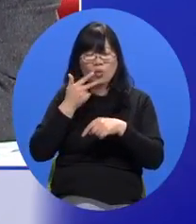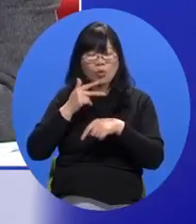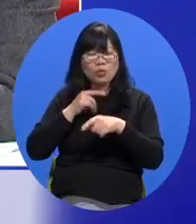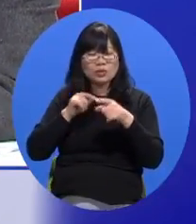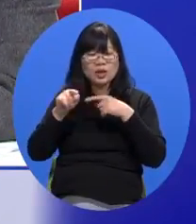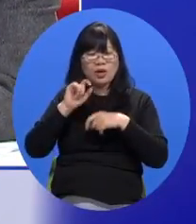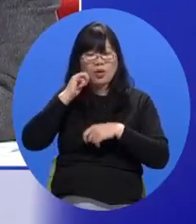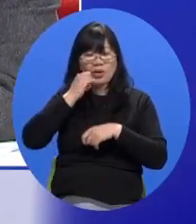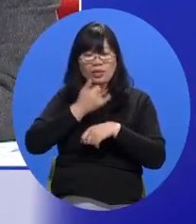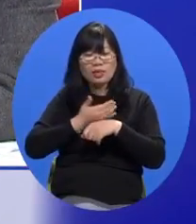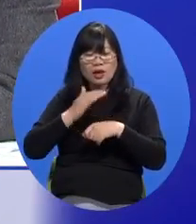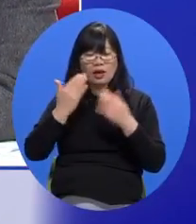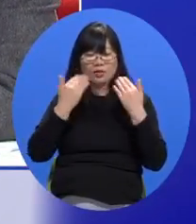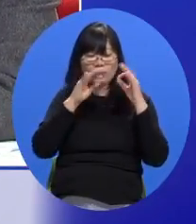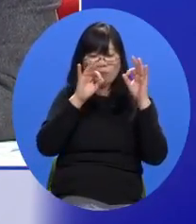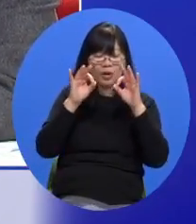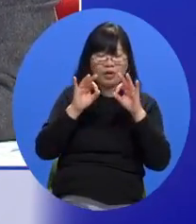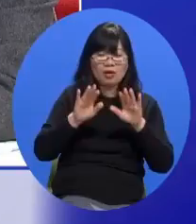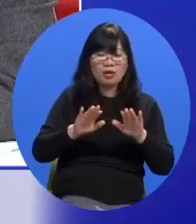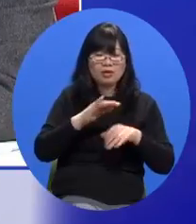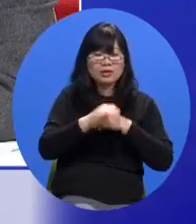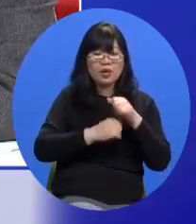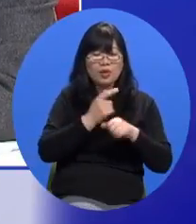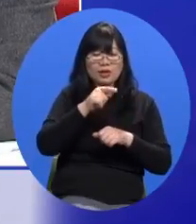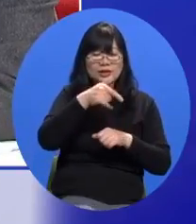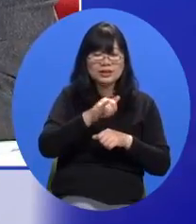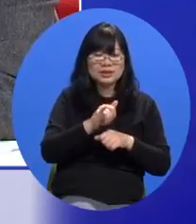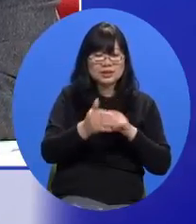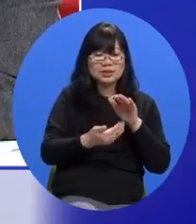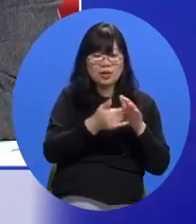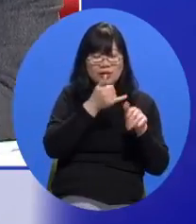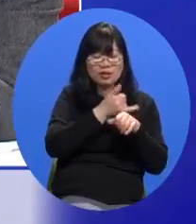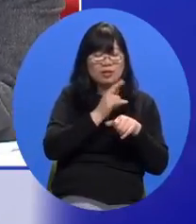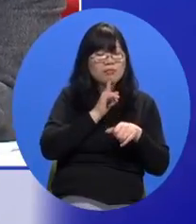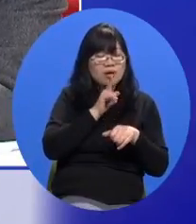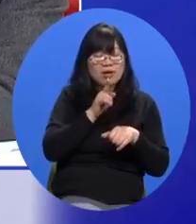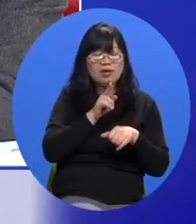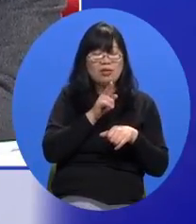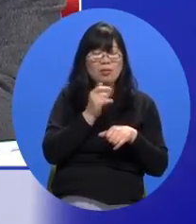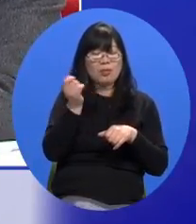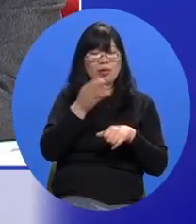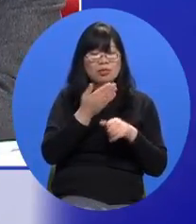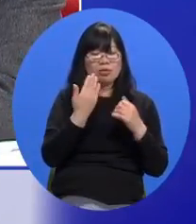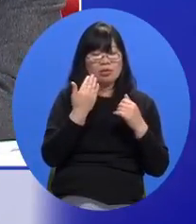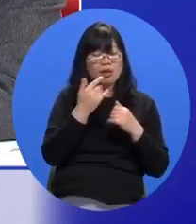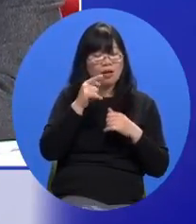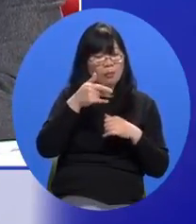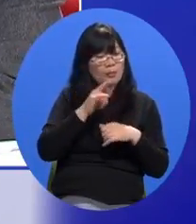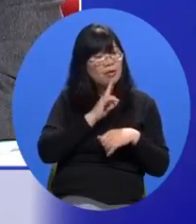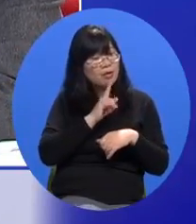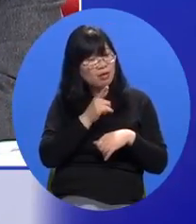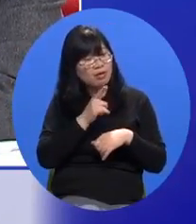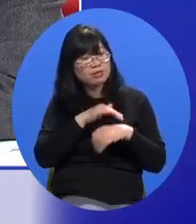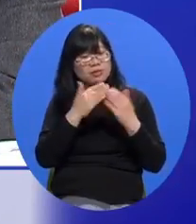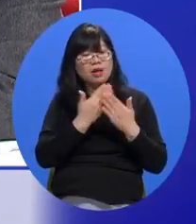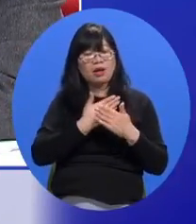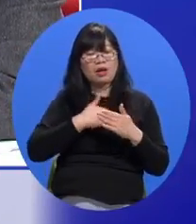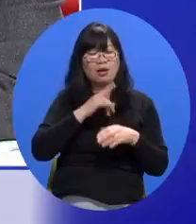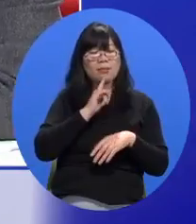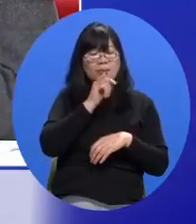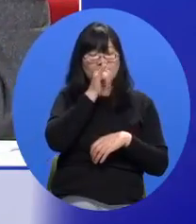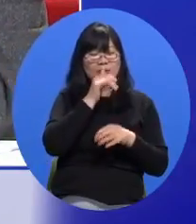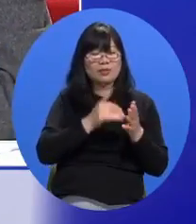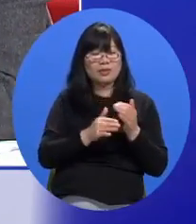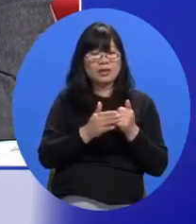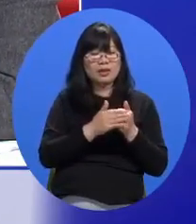하셨냐면 한국은 도대체 자유학기가 이루어지느냐 한다 그랬더니 몇 학교냐고 묻더라고요. 우리 다 한다